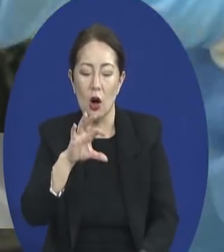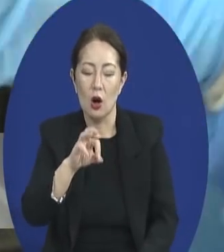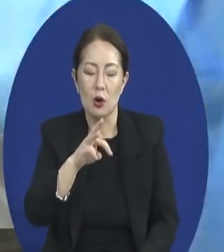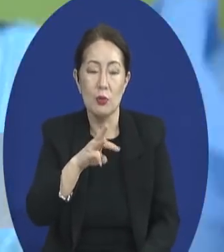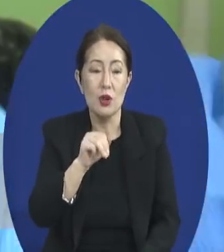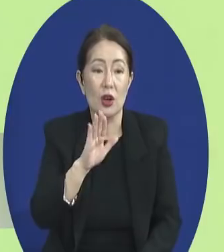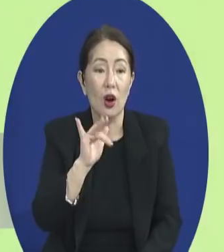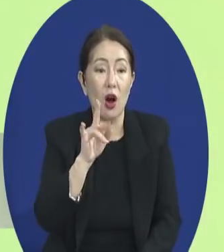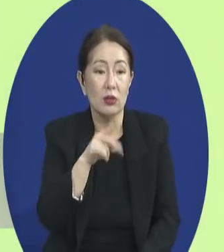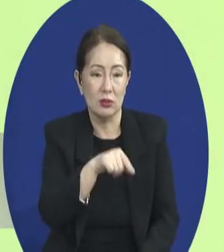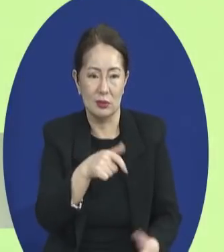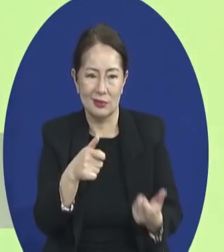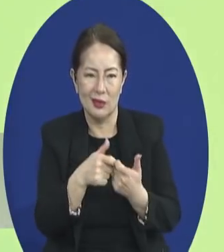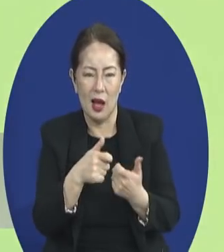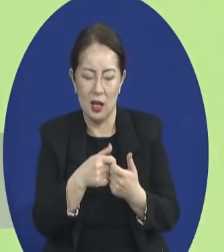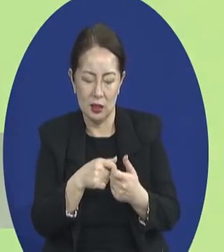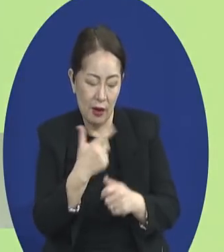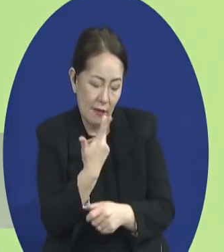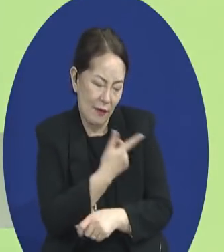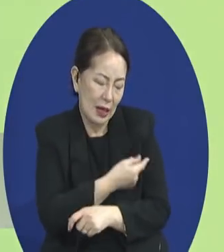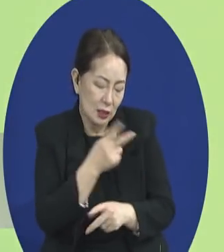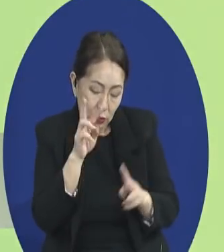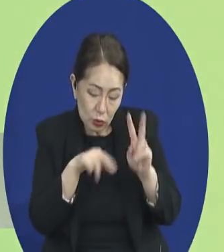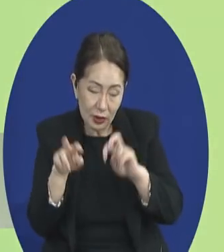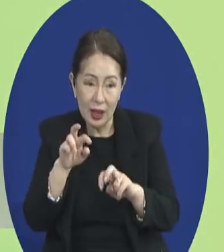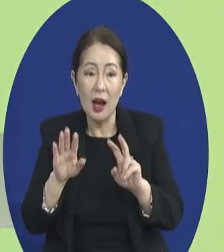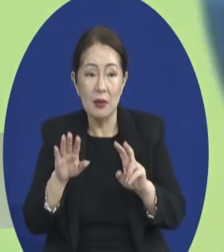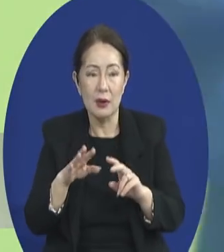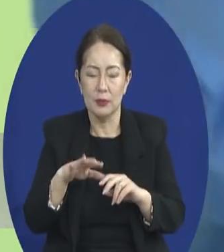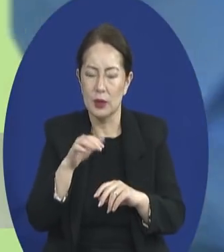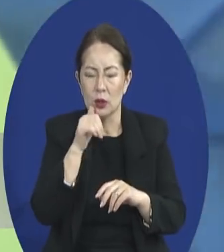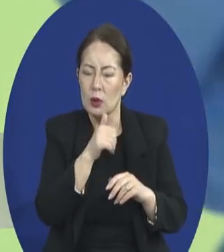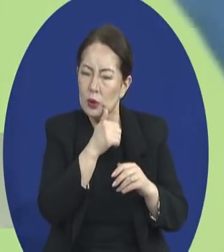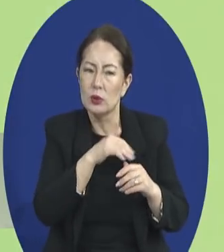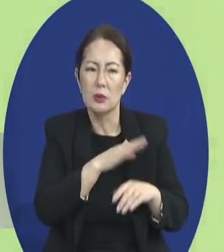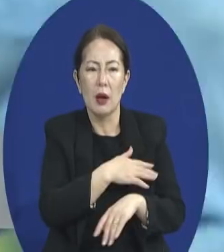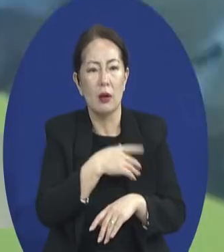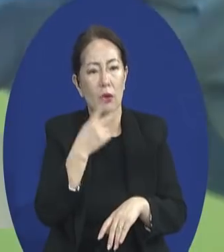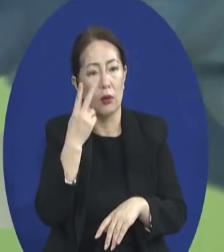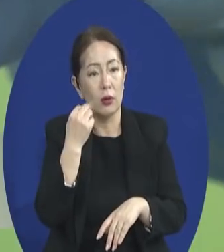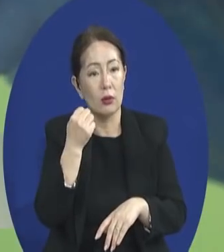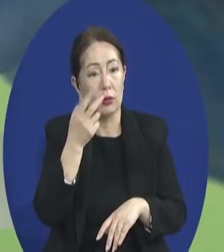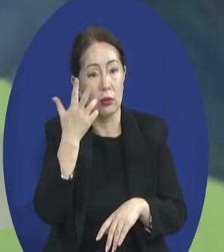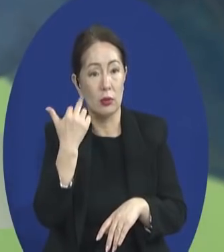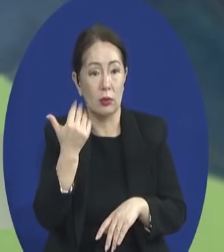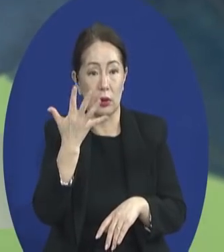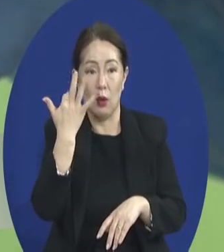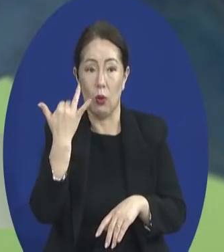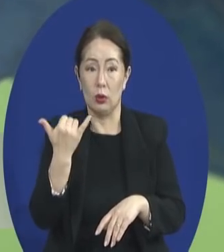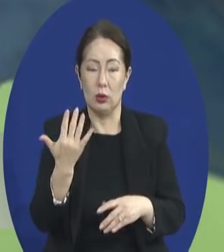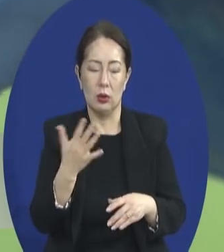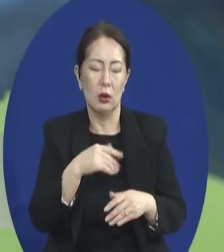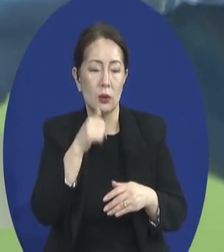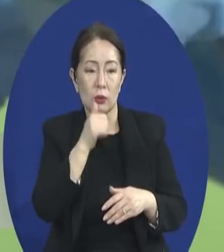байна. Үр дүн одоогоор гараагүй байна. Омикрон хувилбарын нууц үеийн хугацаа 2.5 хоног байна. Халдварлах чадвар хурдан байгаа